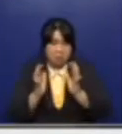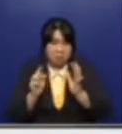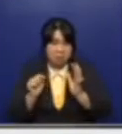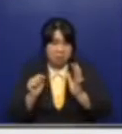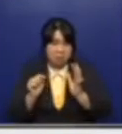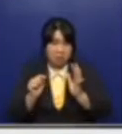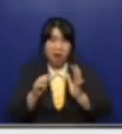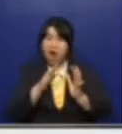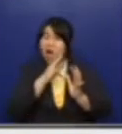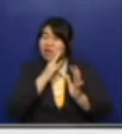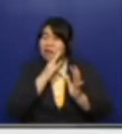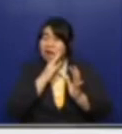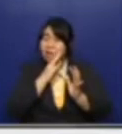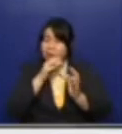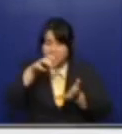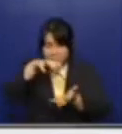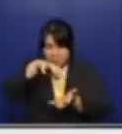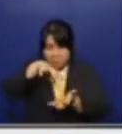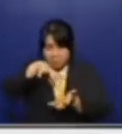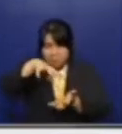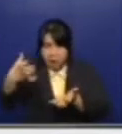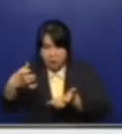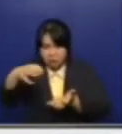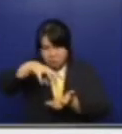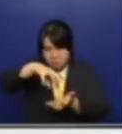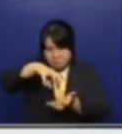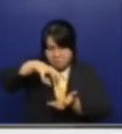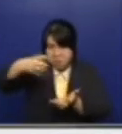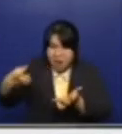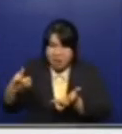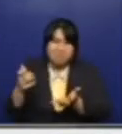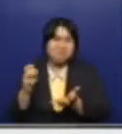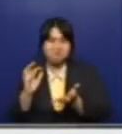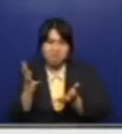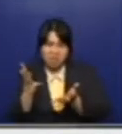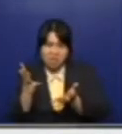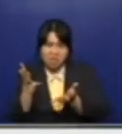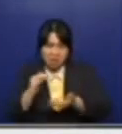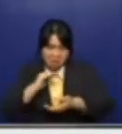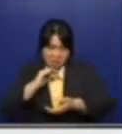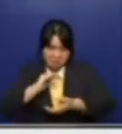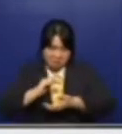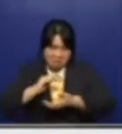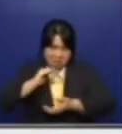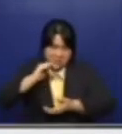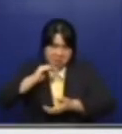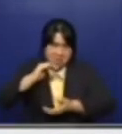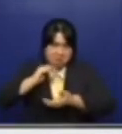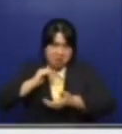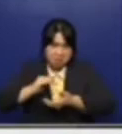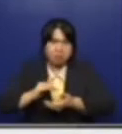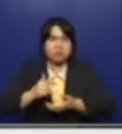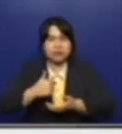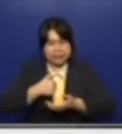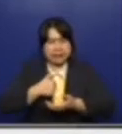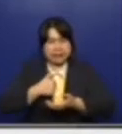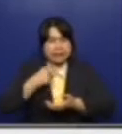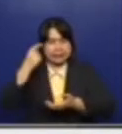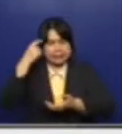ถ้าไม่มีช่องทางให้ระบายหรือเดินต่อไปได้เนี่ยผมรับประกันเลยว่